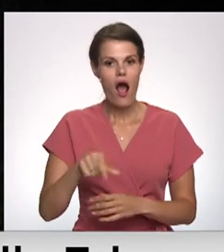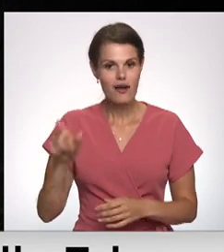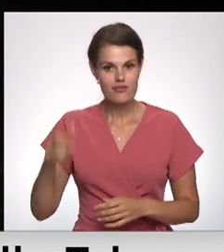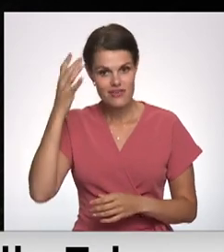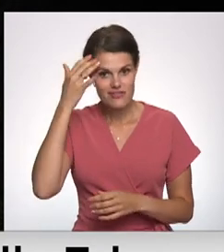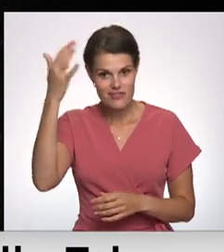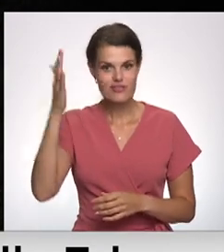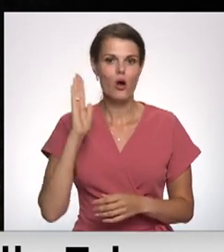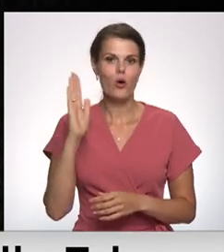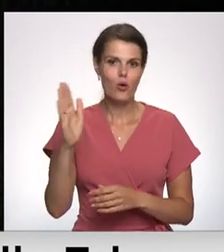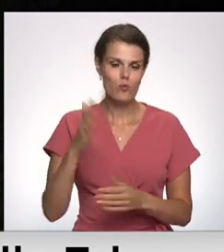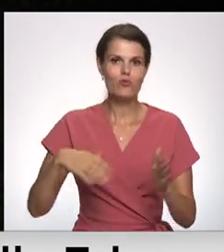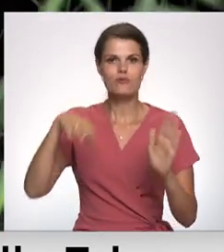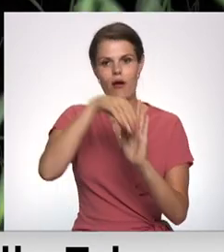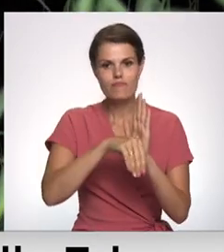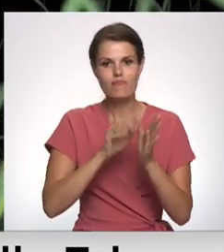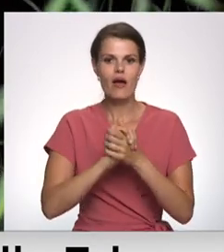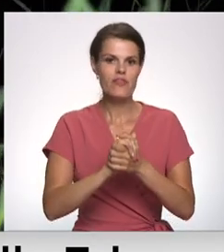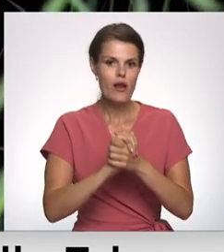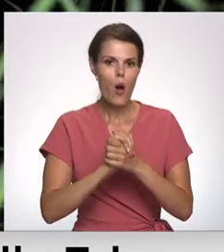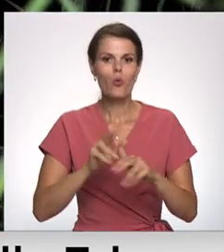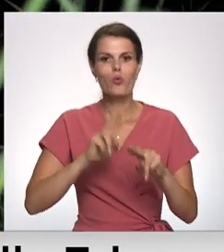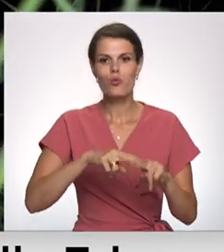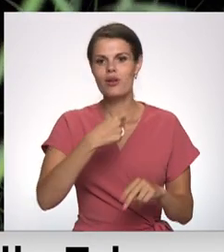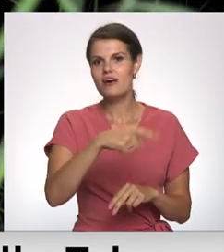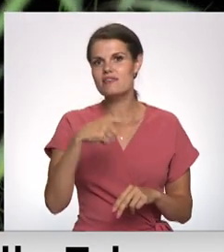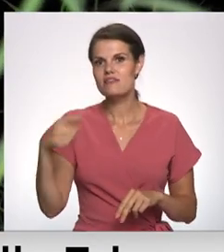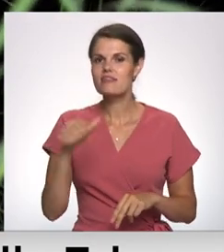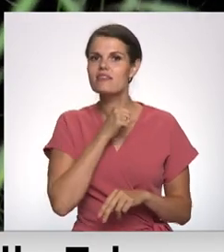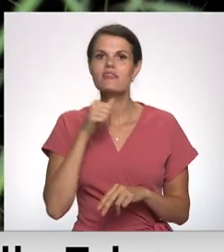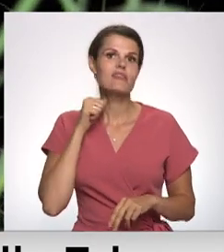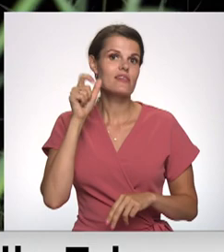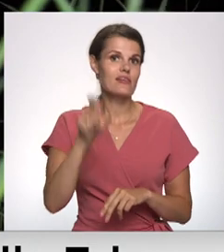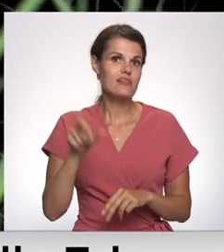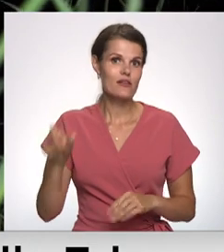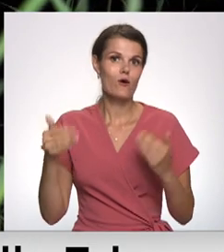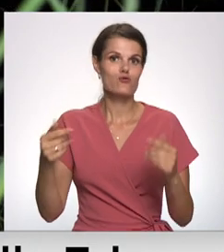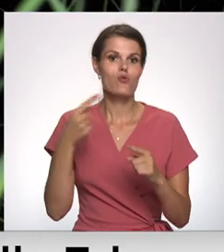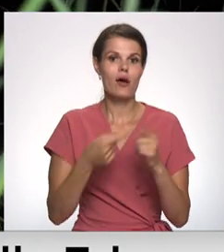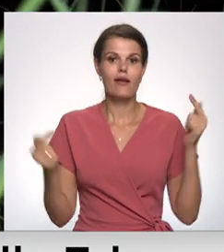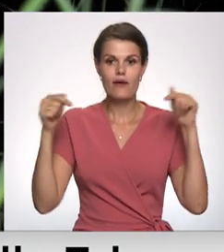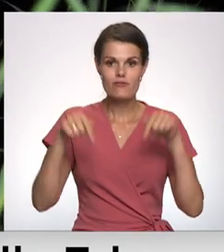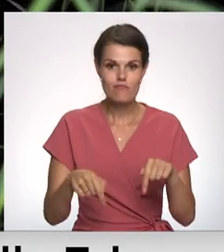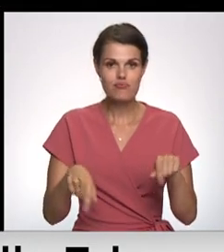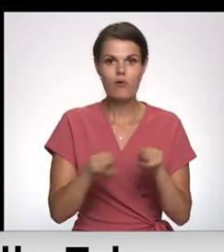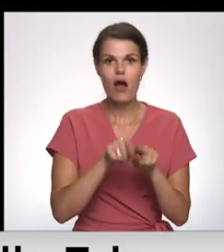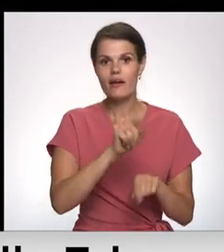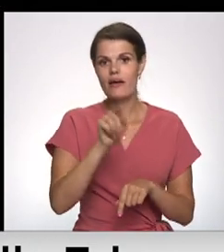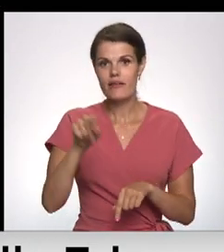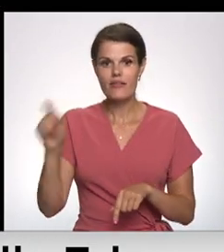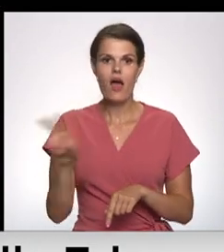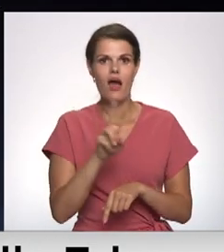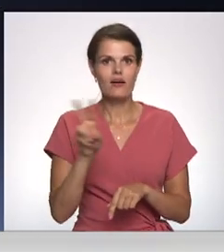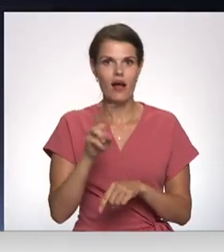pievienosies draugi un citi talsinieki. Šoreiz atnākuši tie, kuri paši jau mājās cīnās ar invazīvo sugu. Man nav tā,